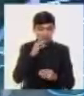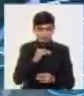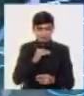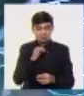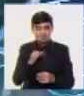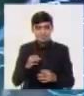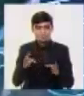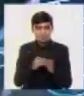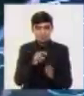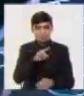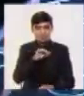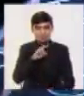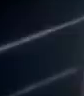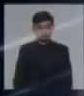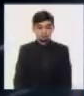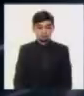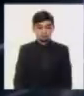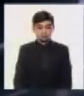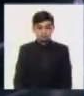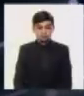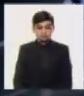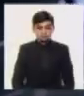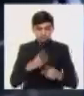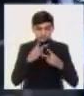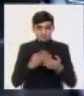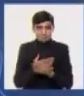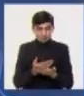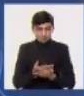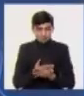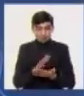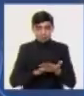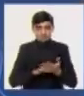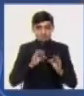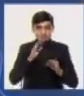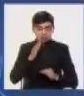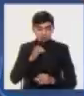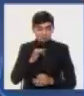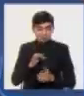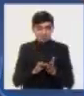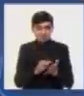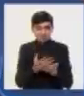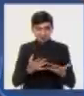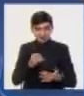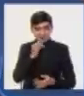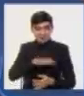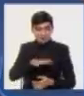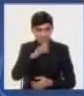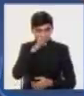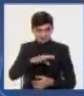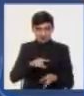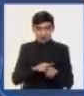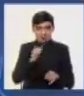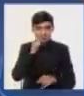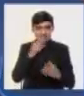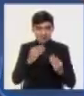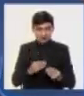году вместе с Пепси. Вы смотрите Информбюро. Продолжаем выпуск. Сразу несколько европейских стран с завтрашнего